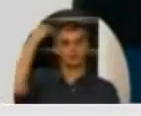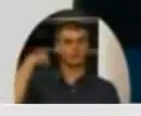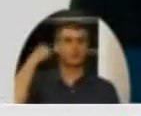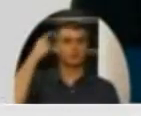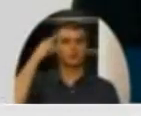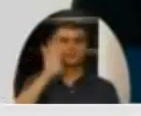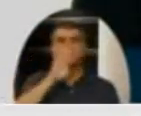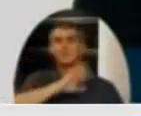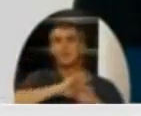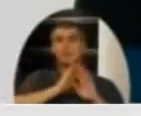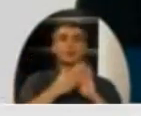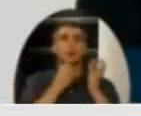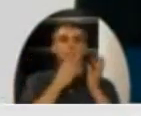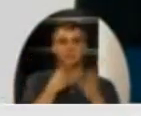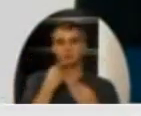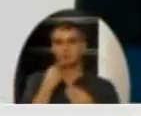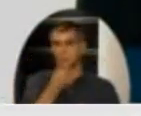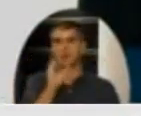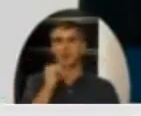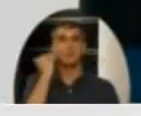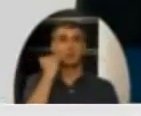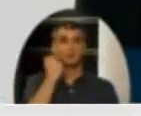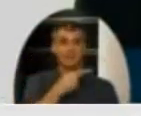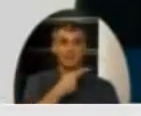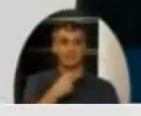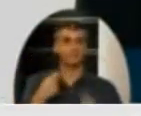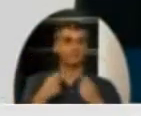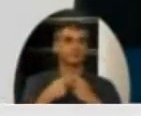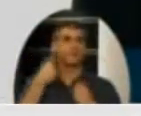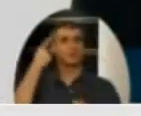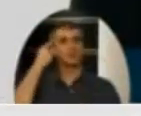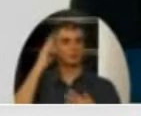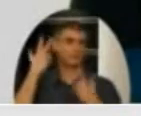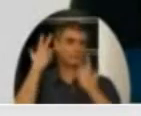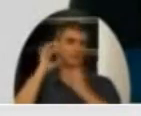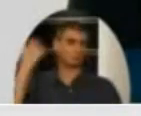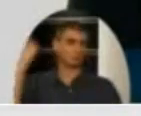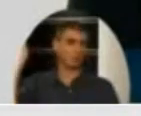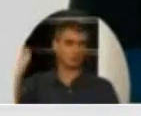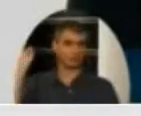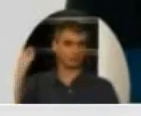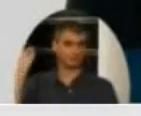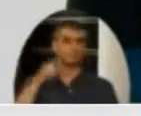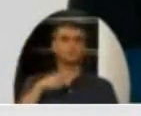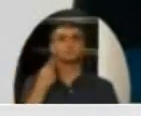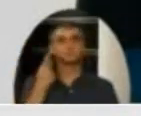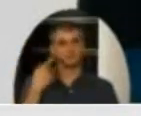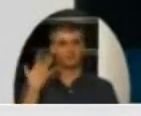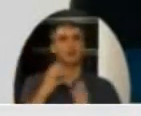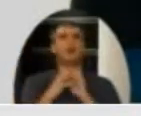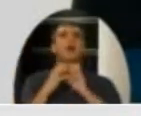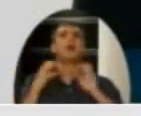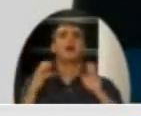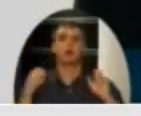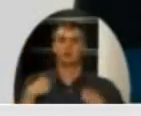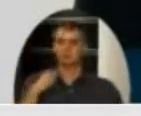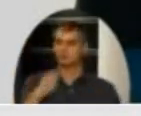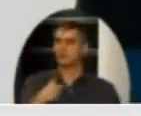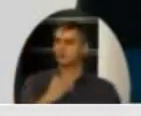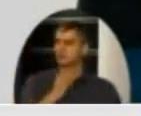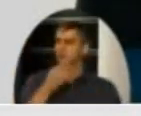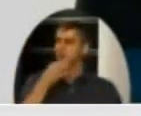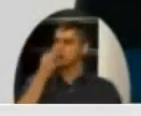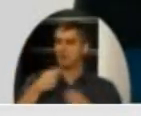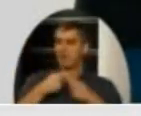שנתניהו בכל המסרים הללו רומז גם לאמריקאים לגבי העמדות הצפויות שלו. זה הולך להיות עוד ארוך, ואני חייב להפנות שאלה